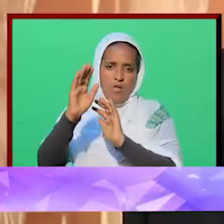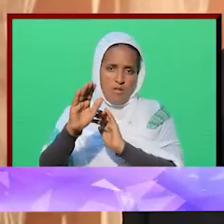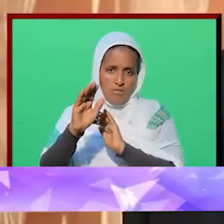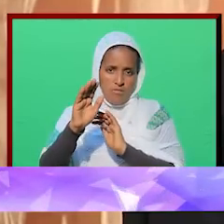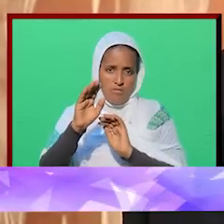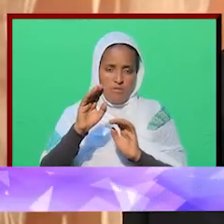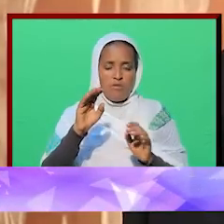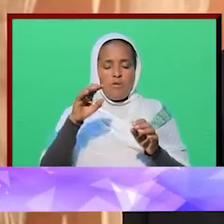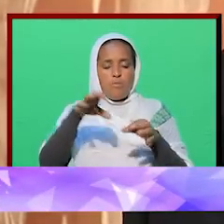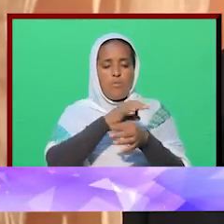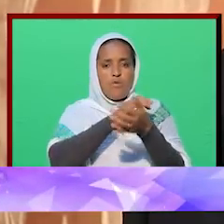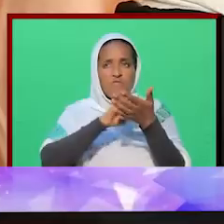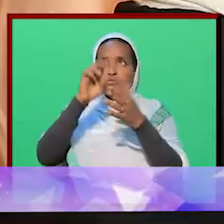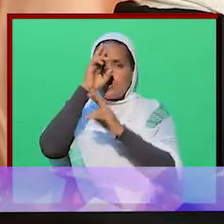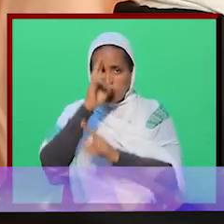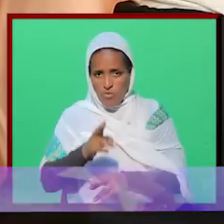ቅባቶቹ